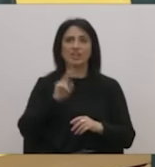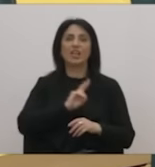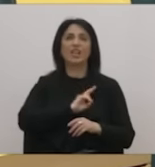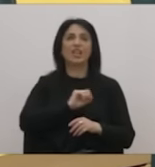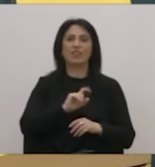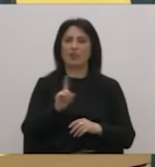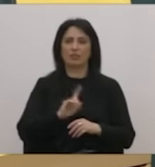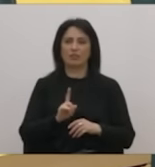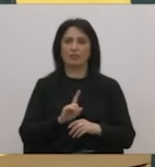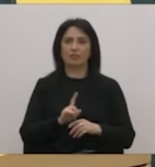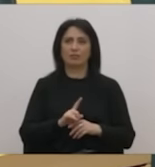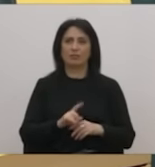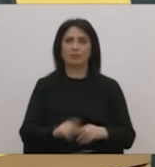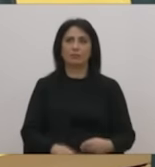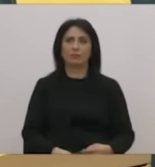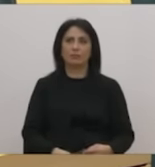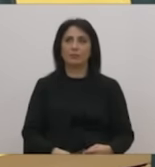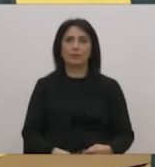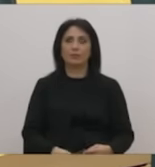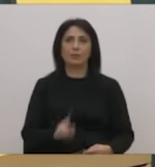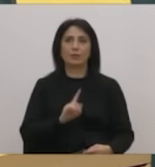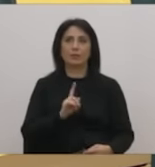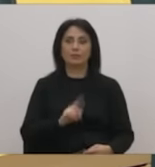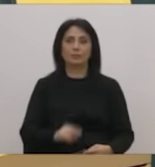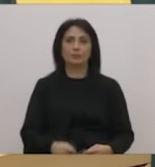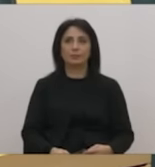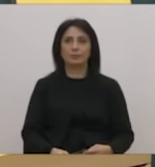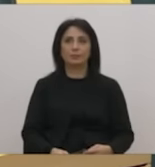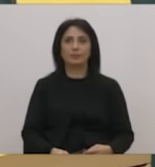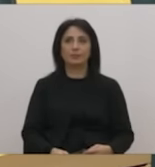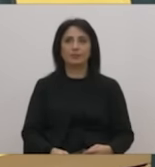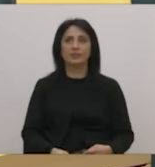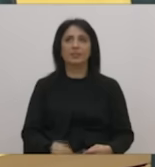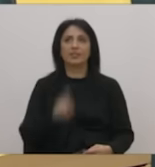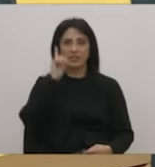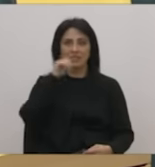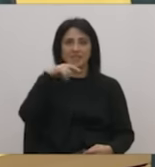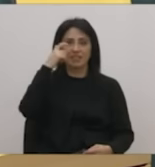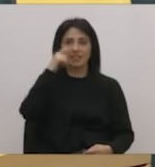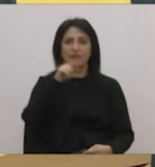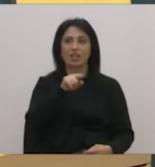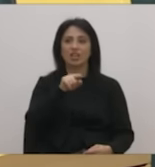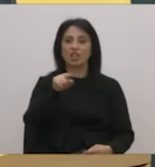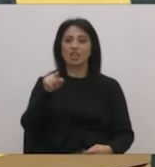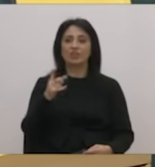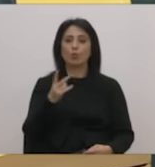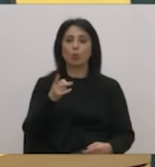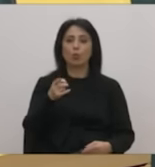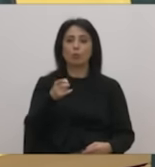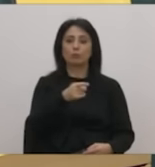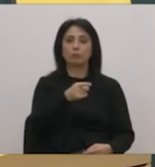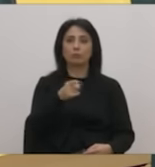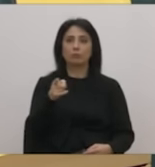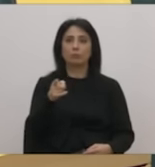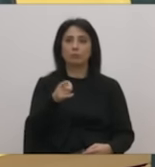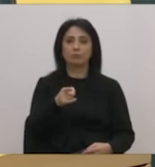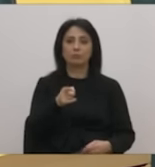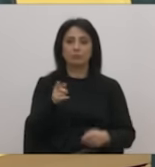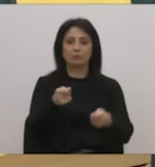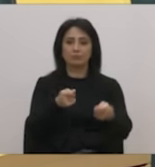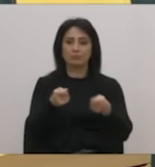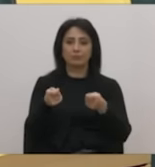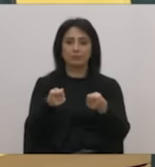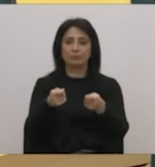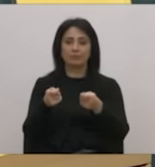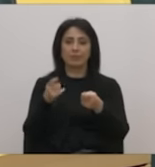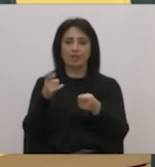გიყვართ. არა. იცის ბიძინა ივანიშვილმა როგორ უნდა შეაკავოს